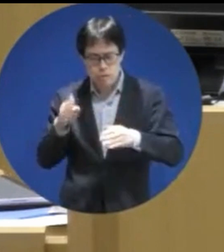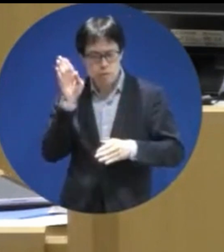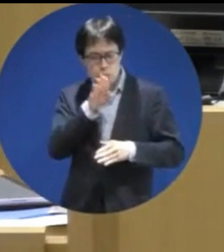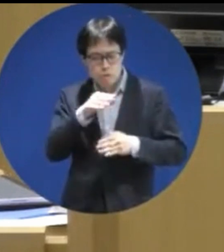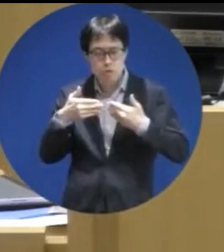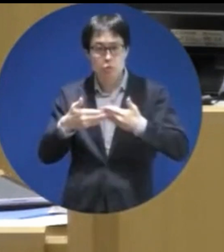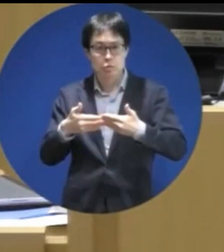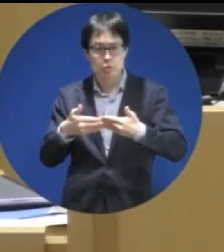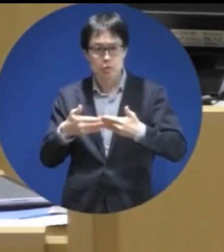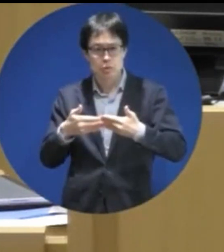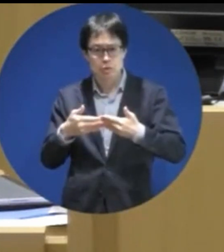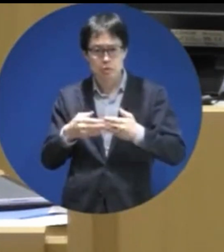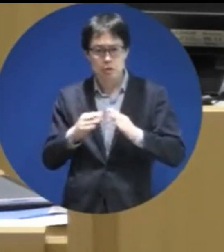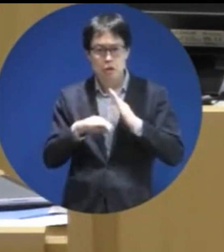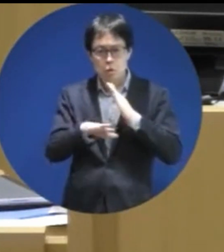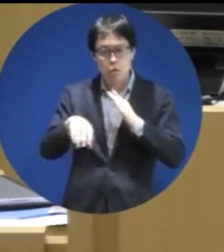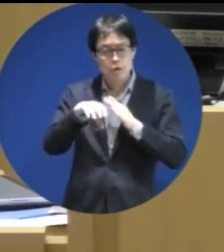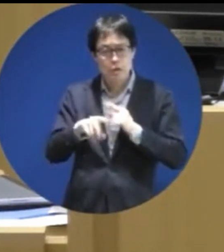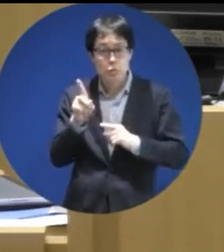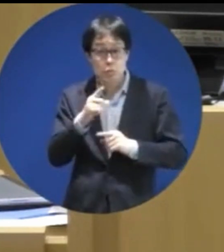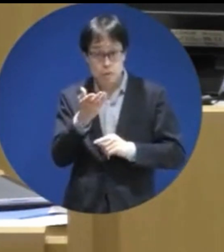ふうに認識です。ちなみにどこの公園なんでしょうか。